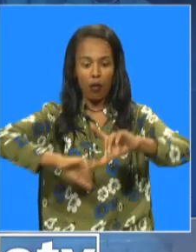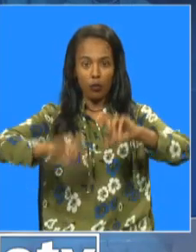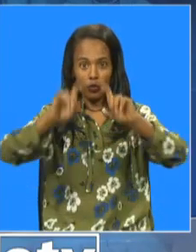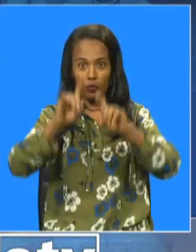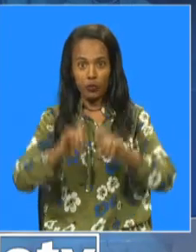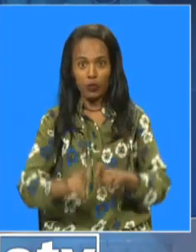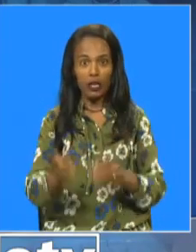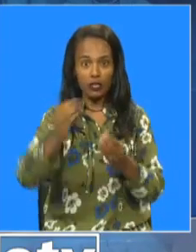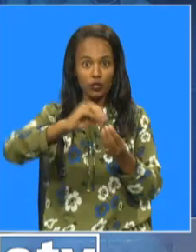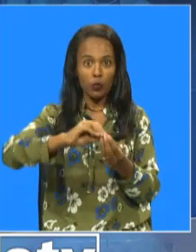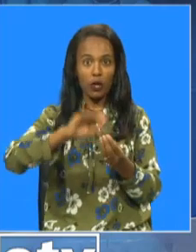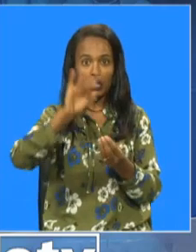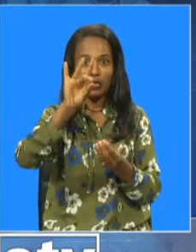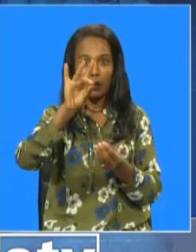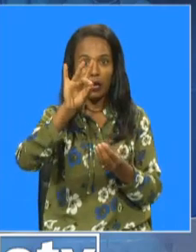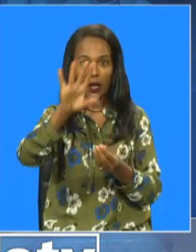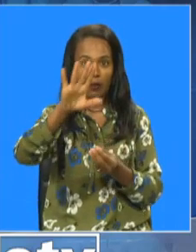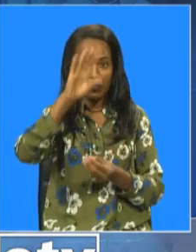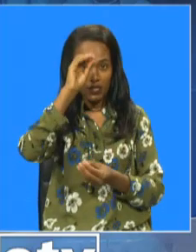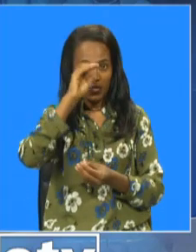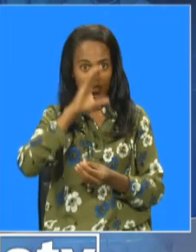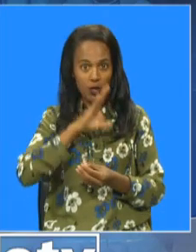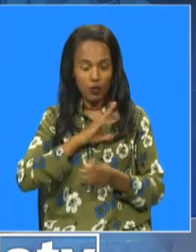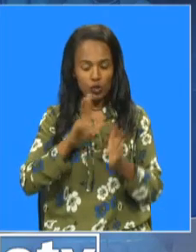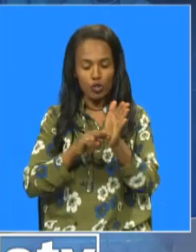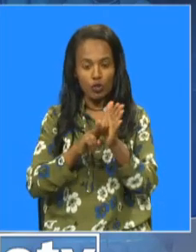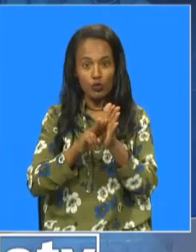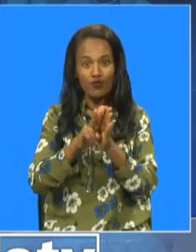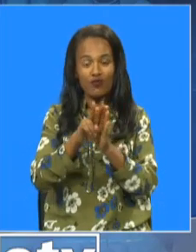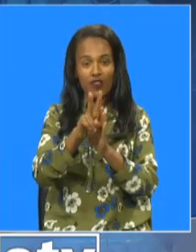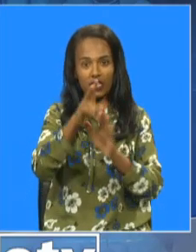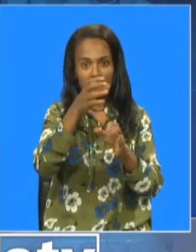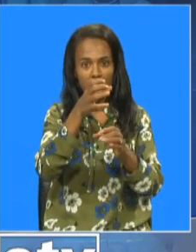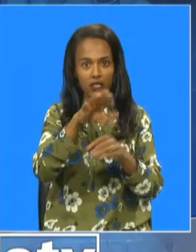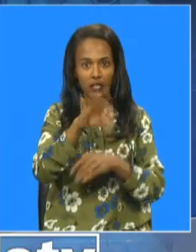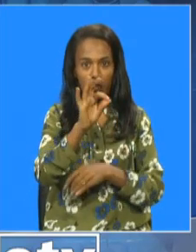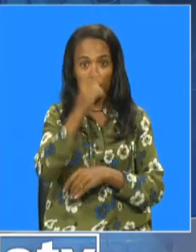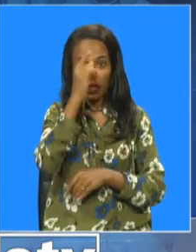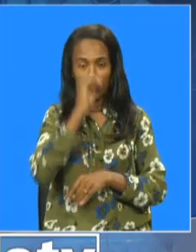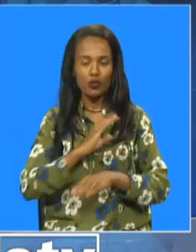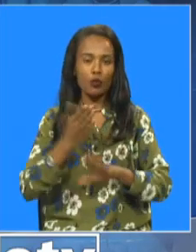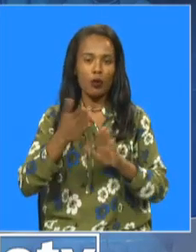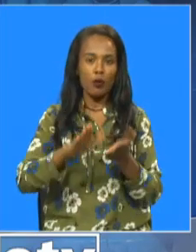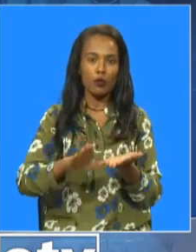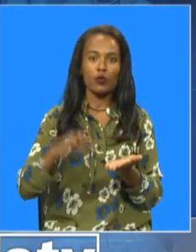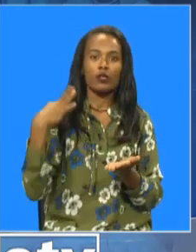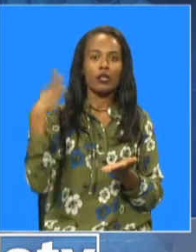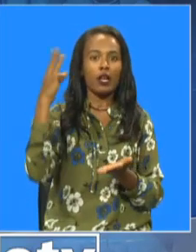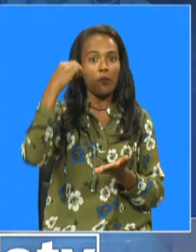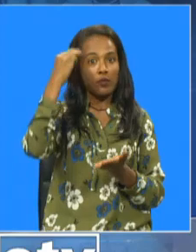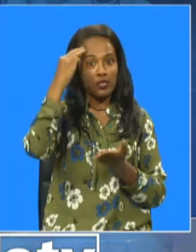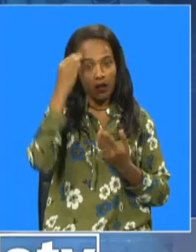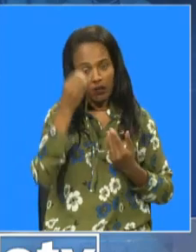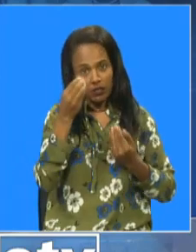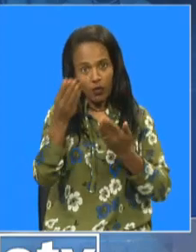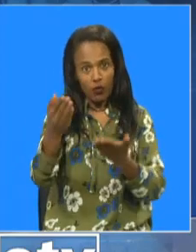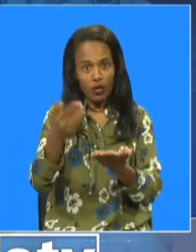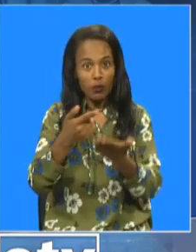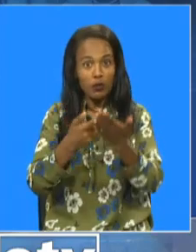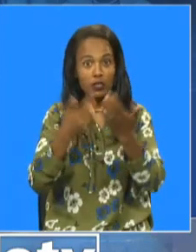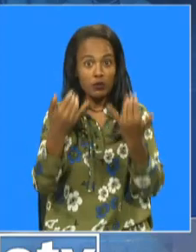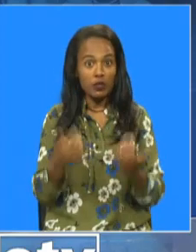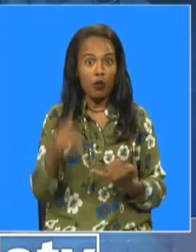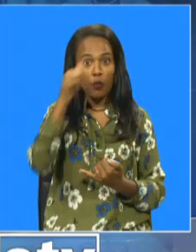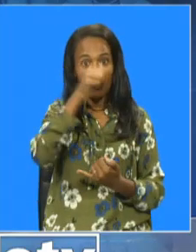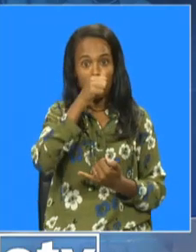ተጨማሪ 85 ሰዎች የኮሮና ቫይረስ እንደተገኘባቸውና የአንድ ሰው ህይወት ማለፉን የጤና ሚኒስቴር አስታወቀ። በዚህም